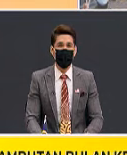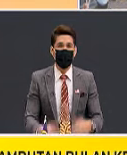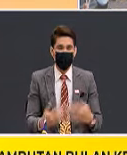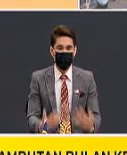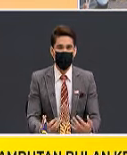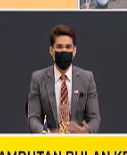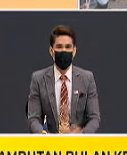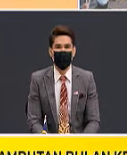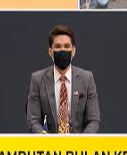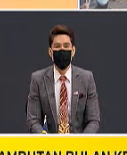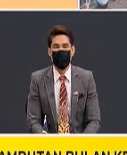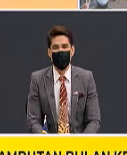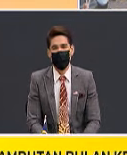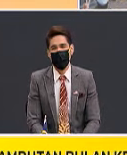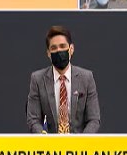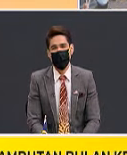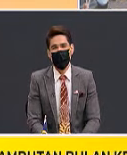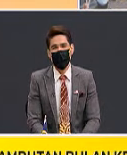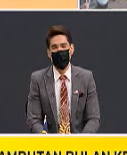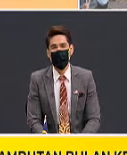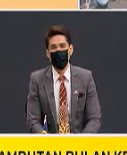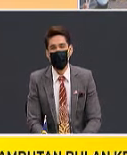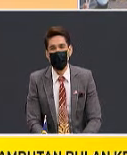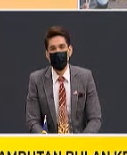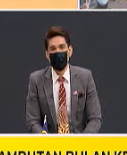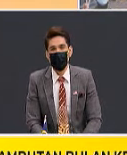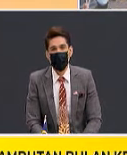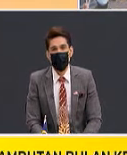dan juga bagaimanakah masyarakat boleh menyertai pertandingan ini?